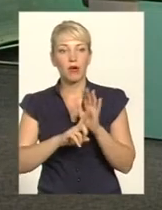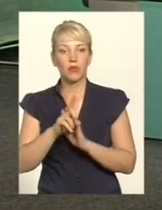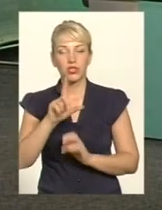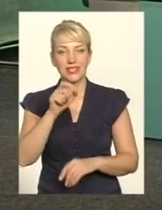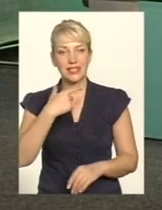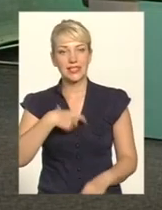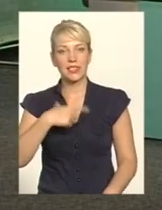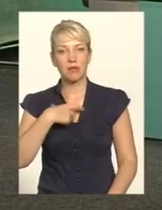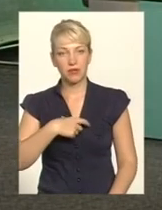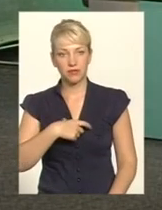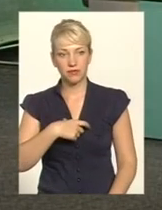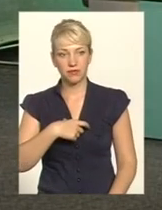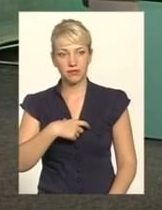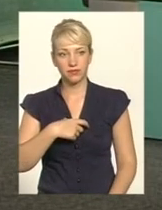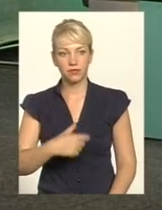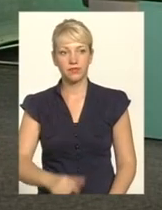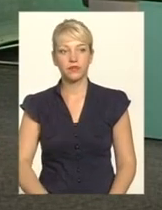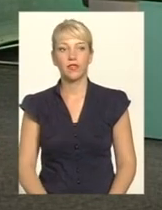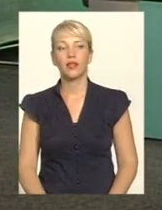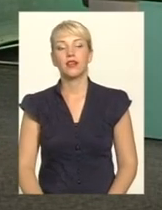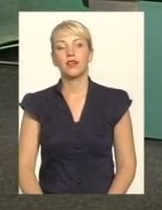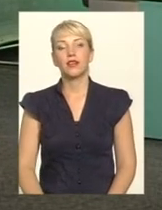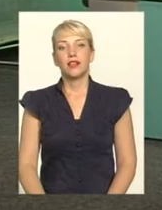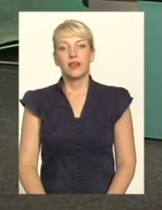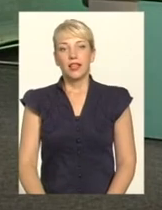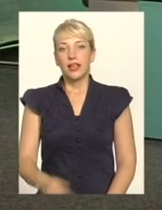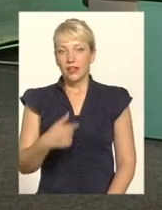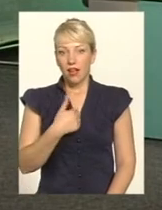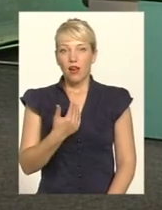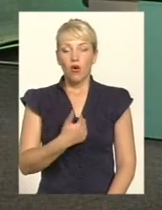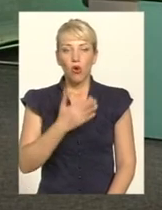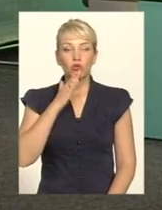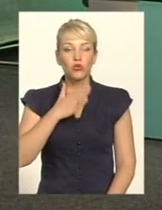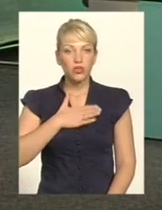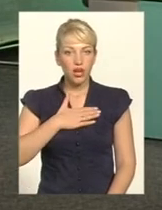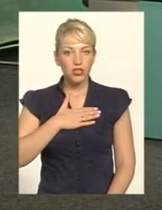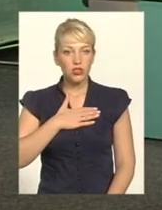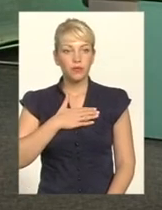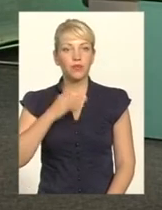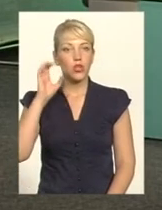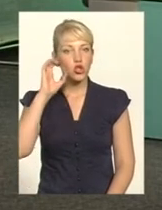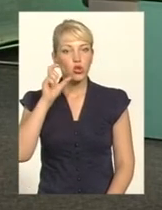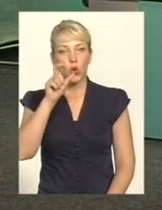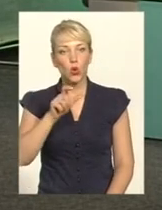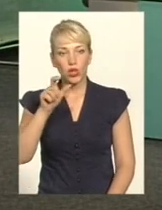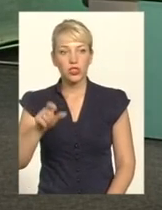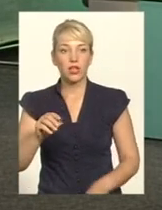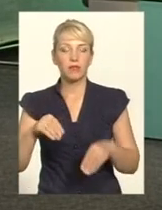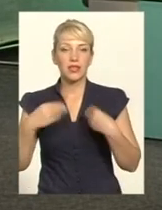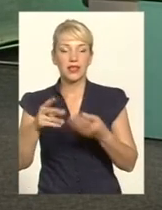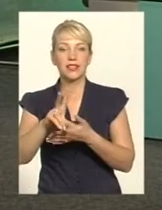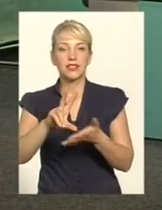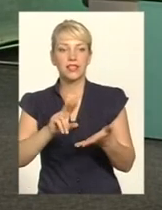себе. От я хочу нашим слухачам розказати, дати зразок